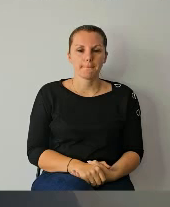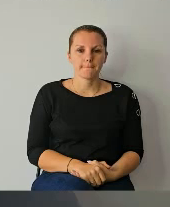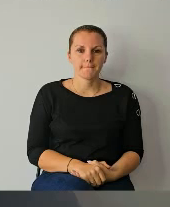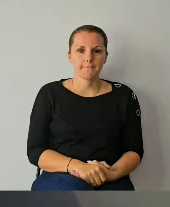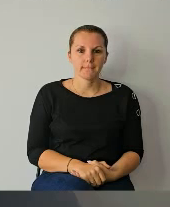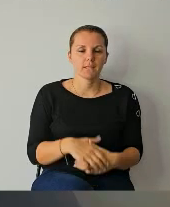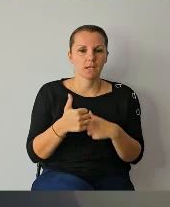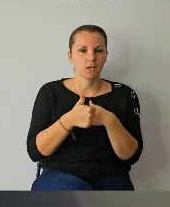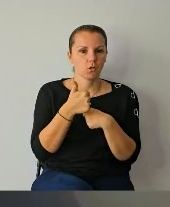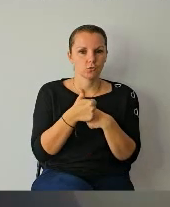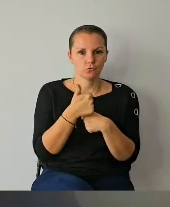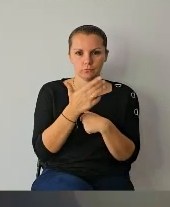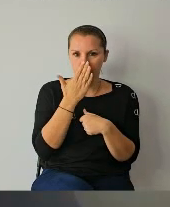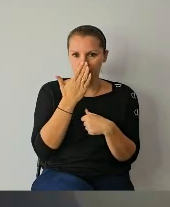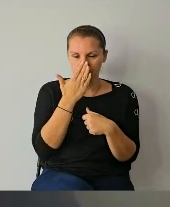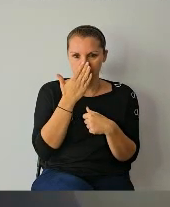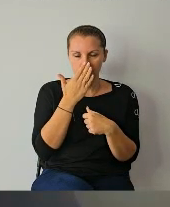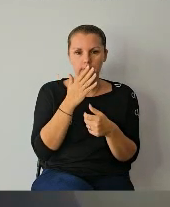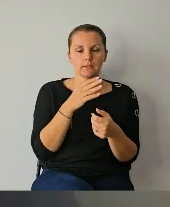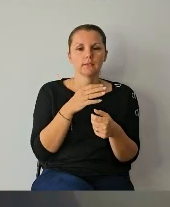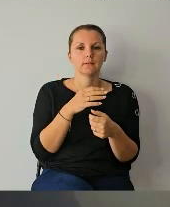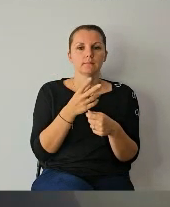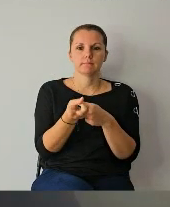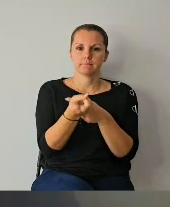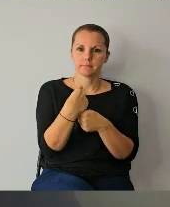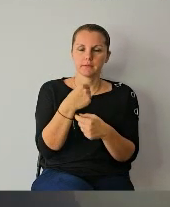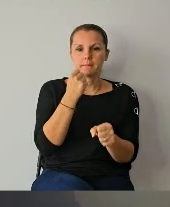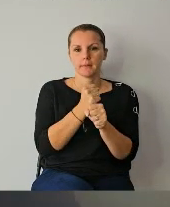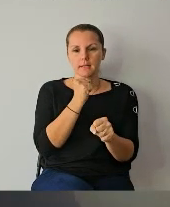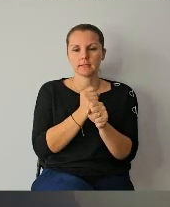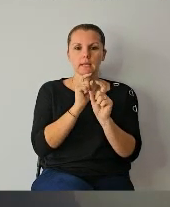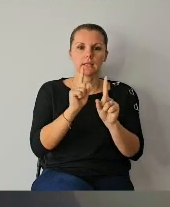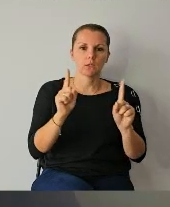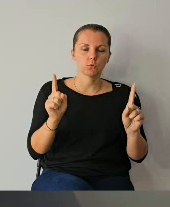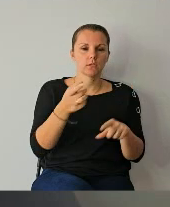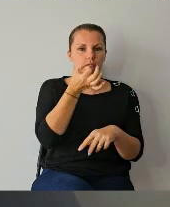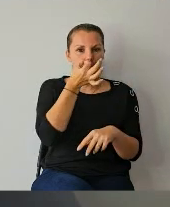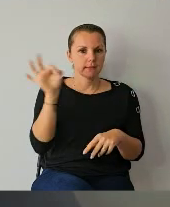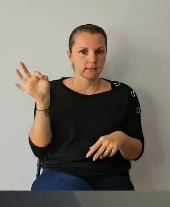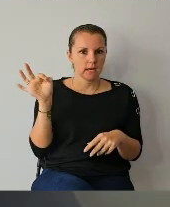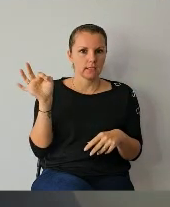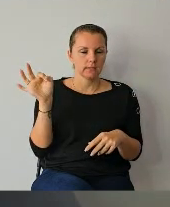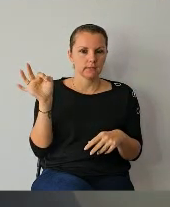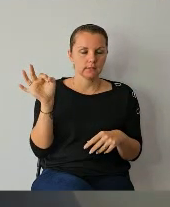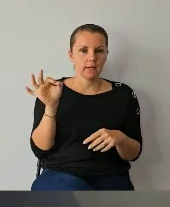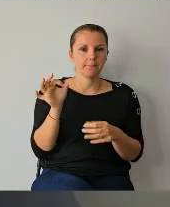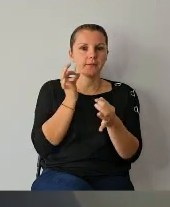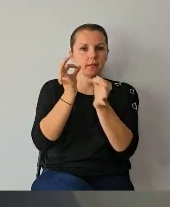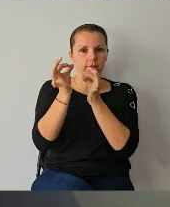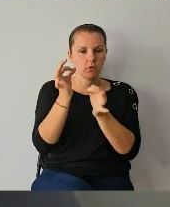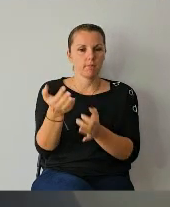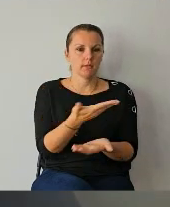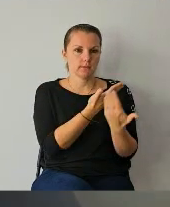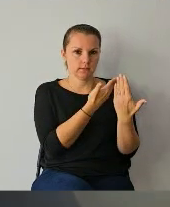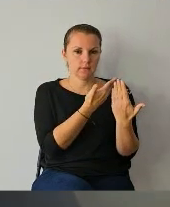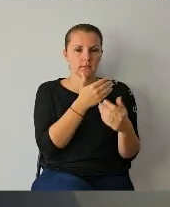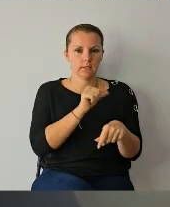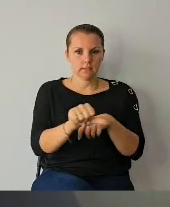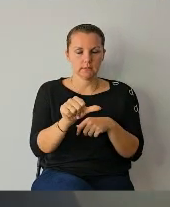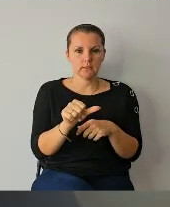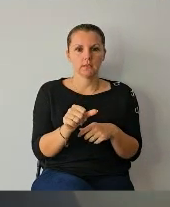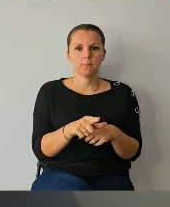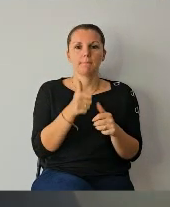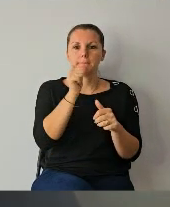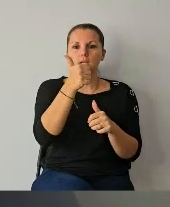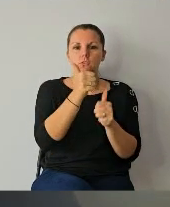Jeśli chodzi o zatrudnienie nauczycieli specjalistów, informacje na poniższym slajdzie są z